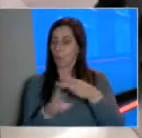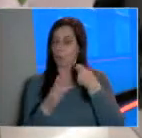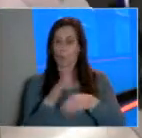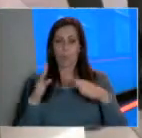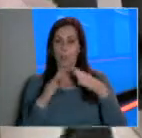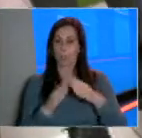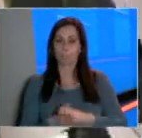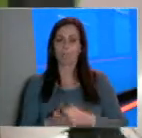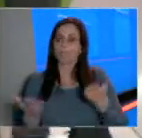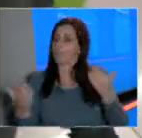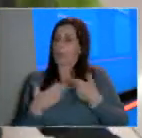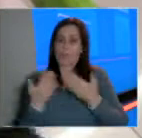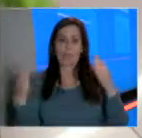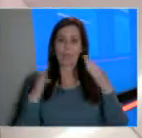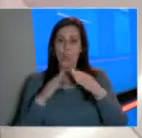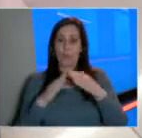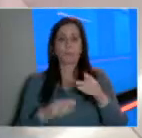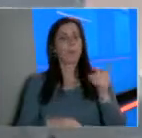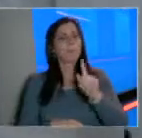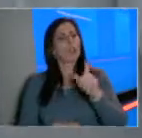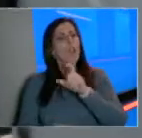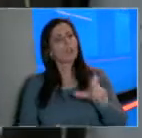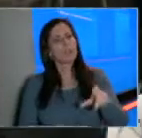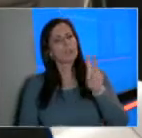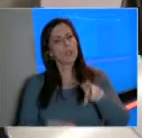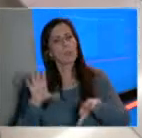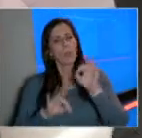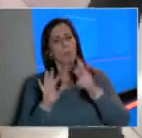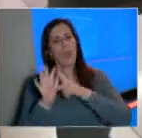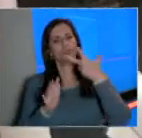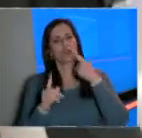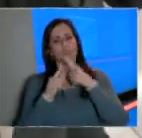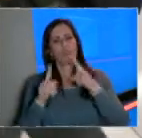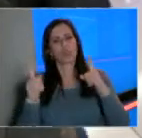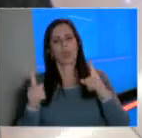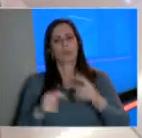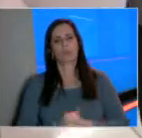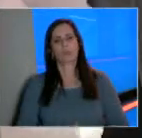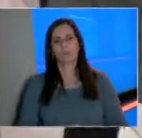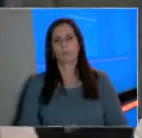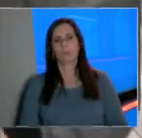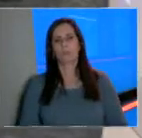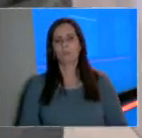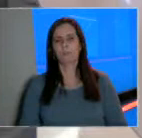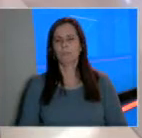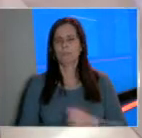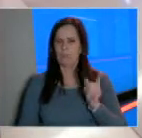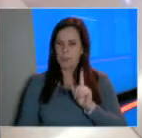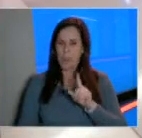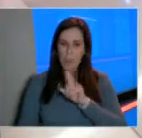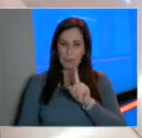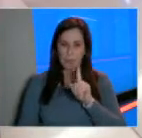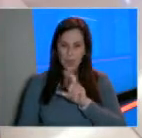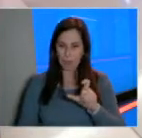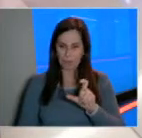דירה. אין להם דיור. מי לדעתך השם בהחלטה שיוצאים לבחירות בפעם השלישית השנה? מי לדעתי מה?